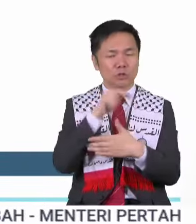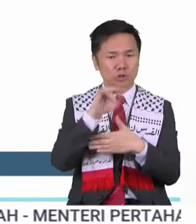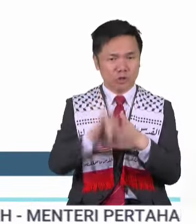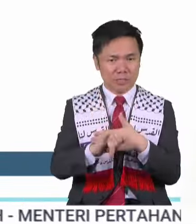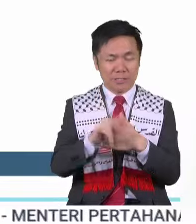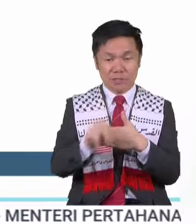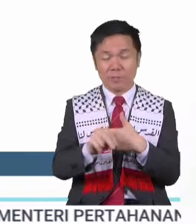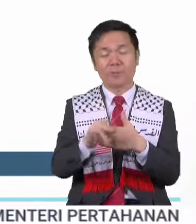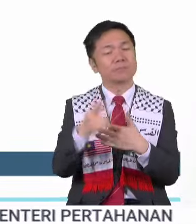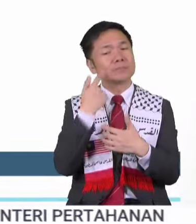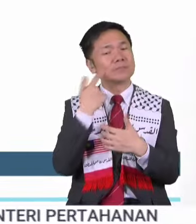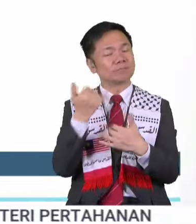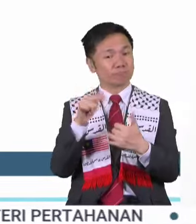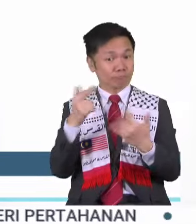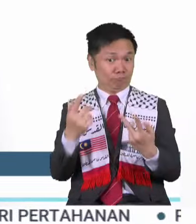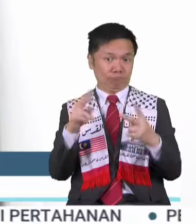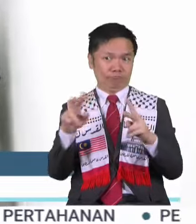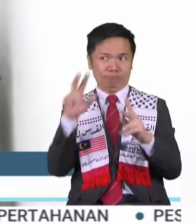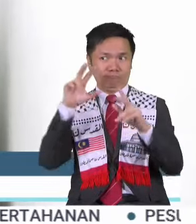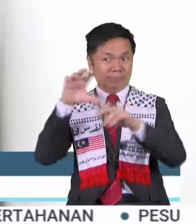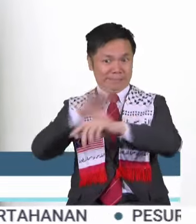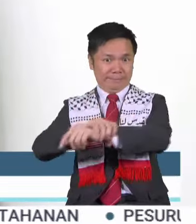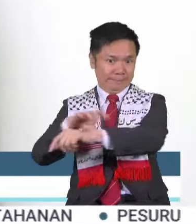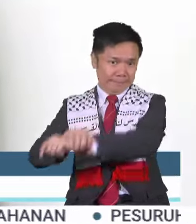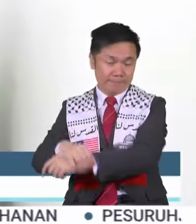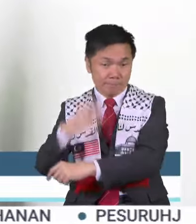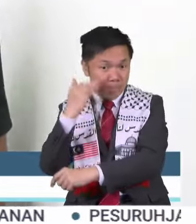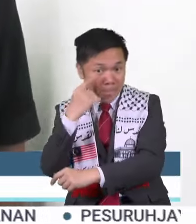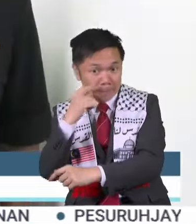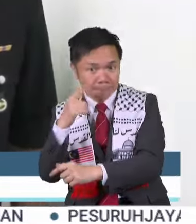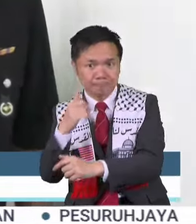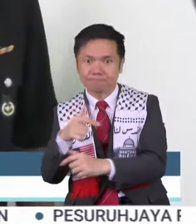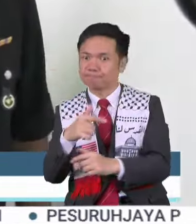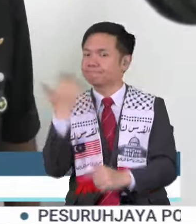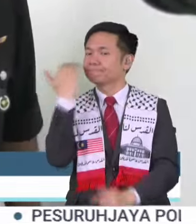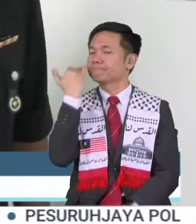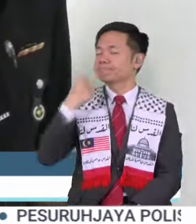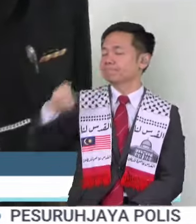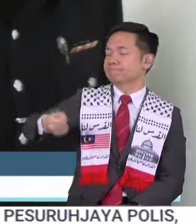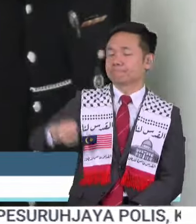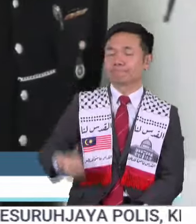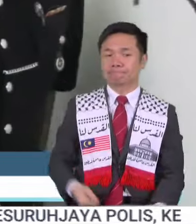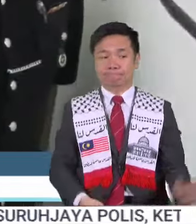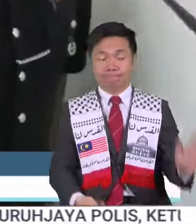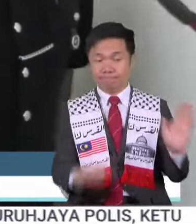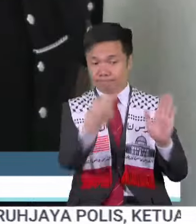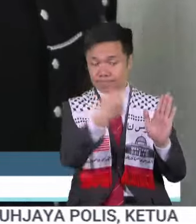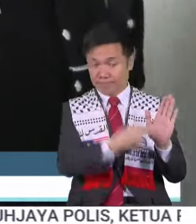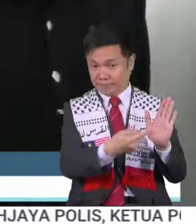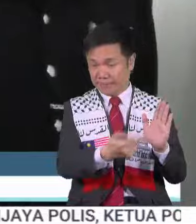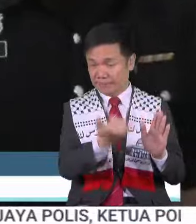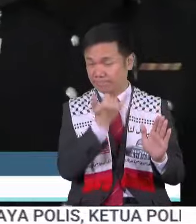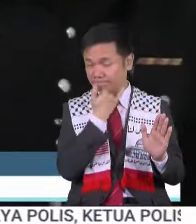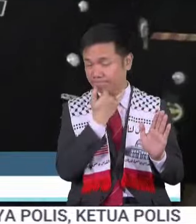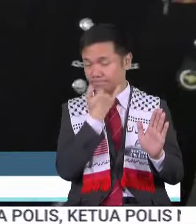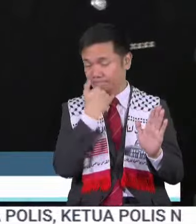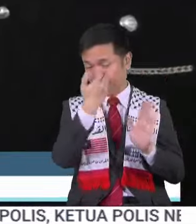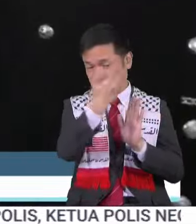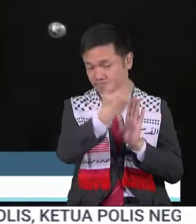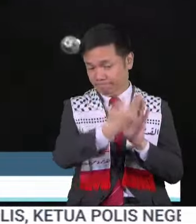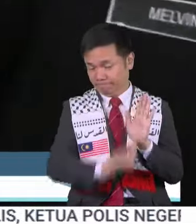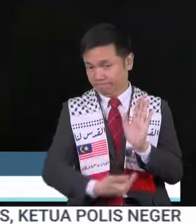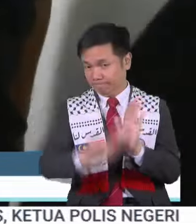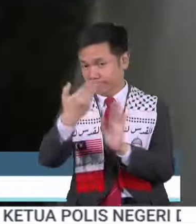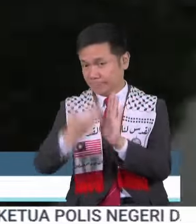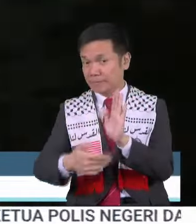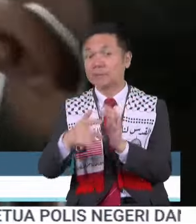seksyen 120b1 kanun keseksaan dan dibaca mengikut seksyen 109 kanun keseksaan yang memperuntukkan